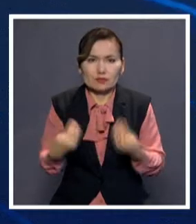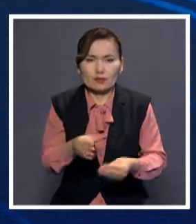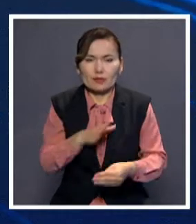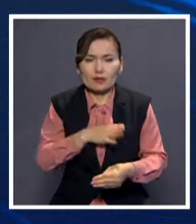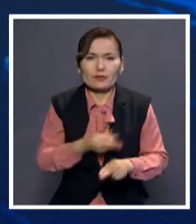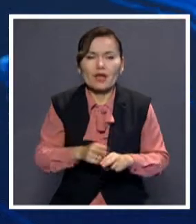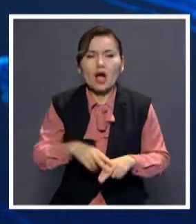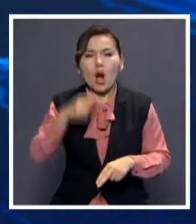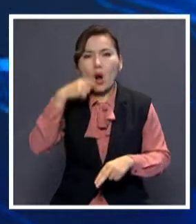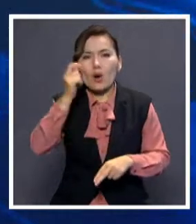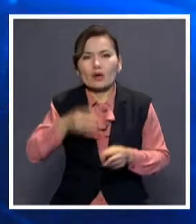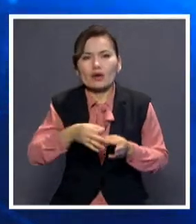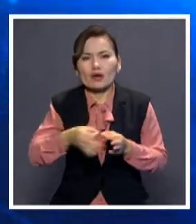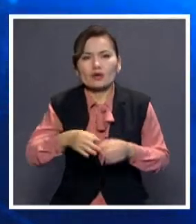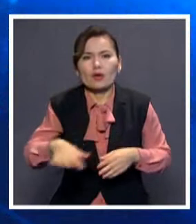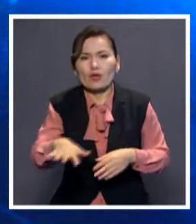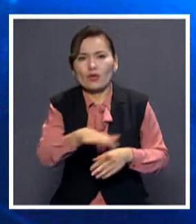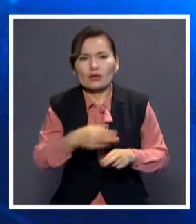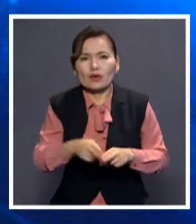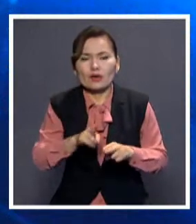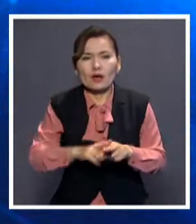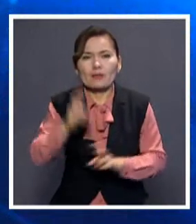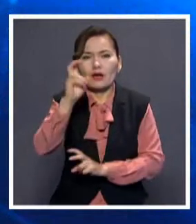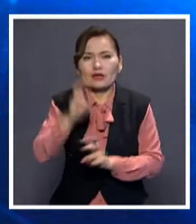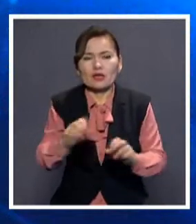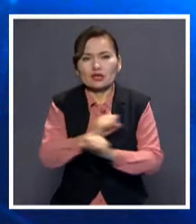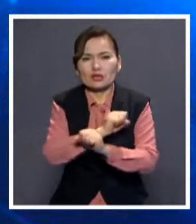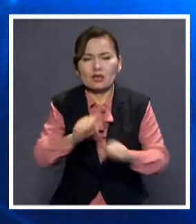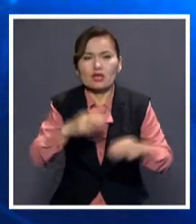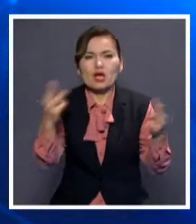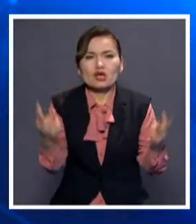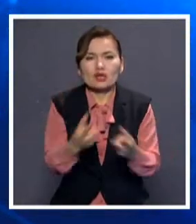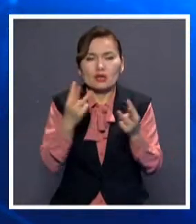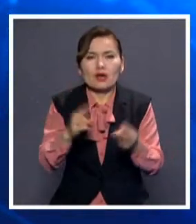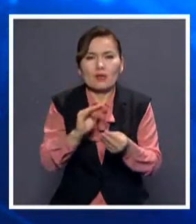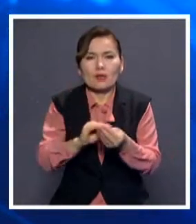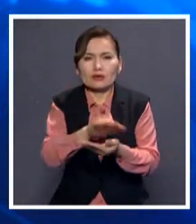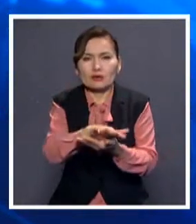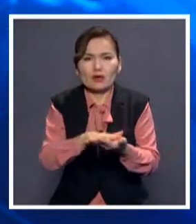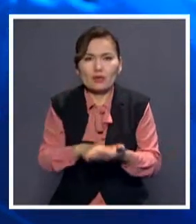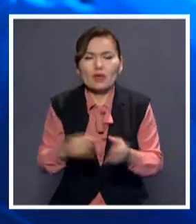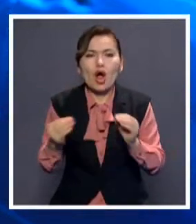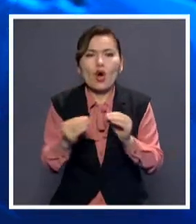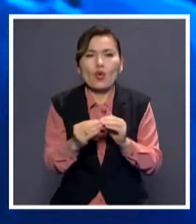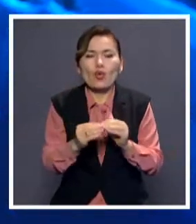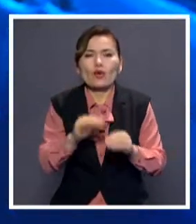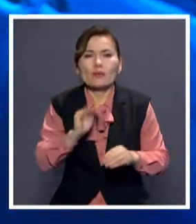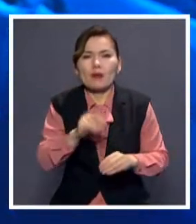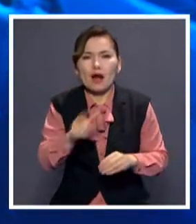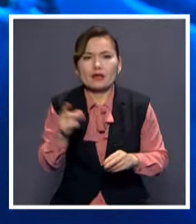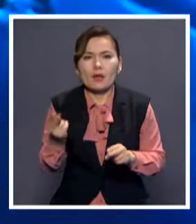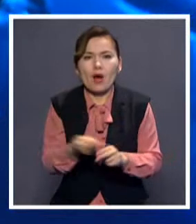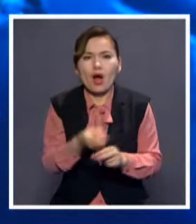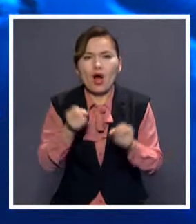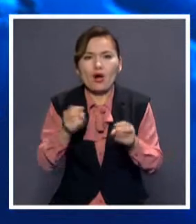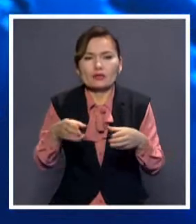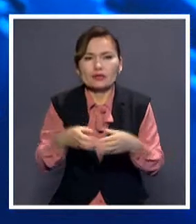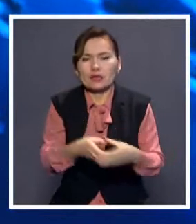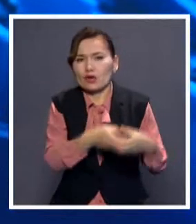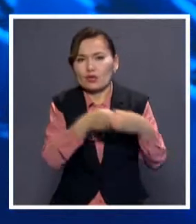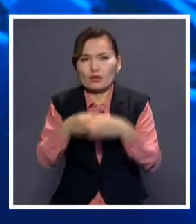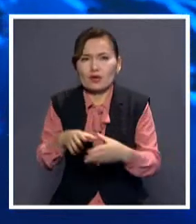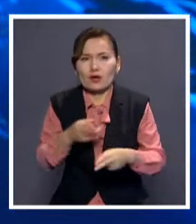Украинаның Чернигов облысында оқ-дәрі қоймасында жарылыс әлі тоқтар емес. Соңғы мәліметке қарағанда 10 мыңдай адам қауіпсіз жерге көшірілген.